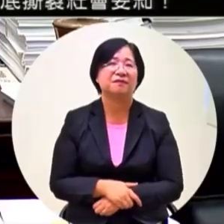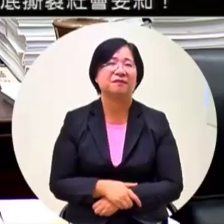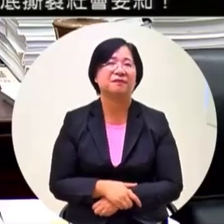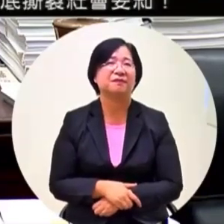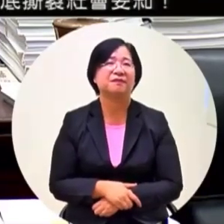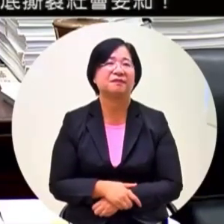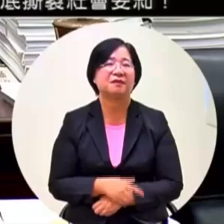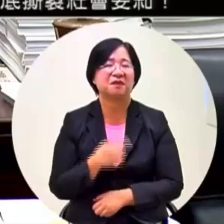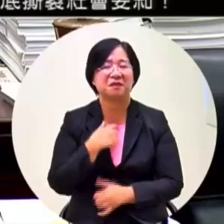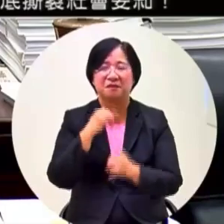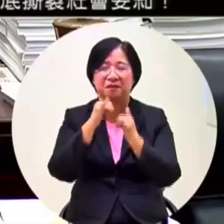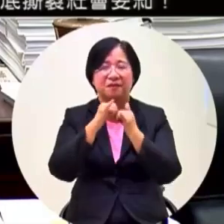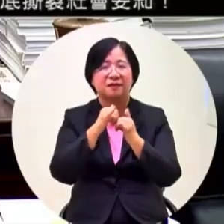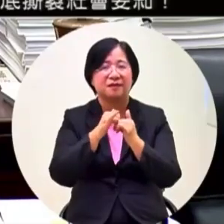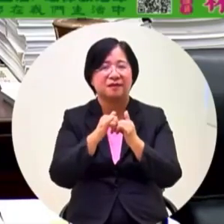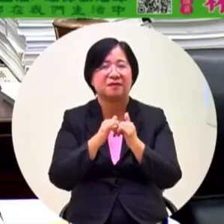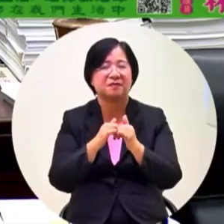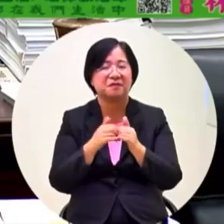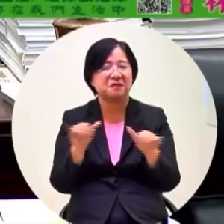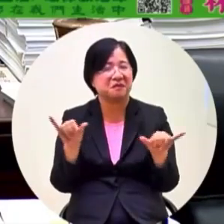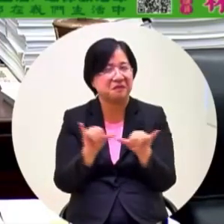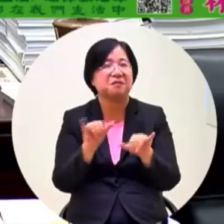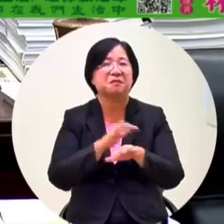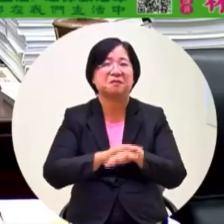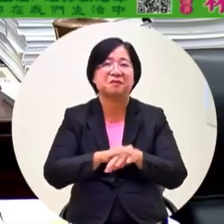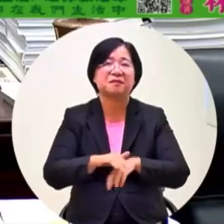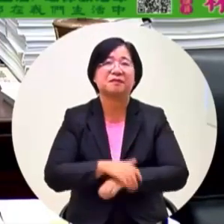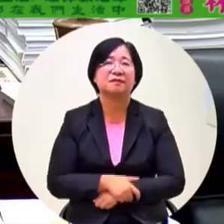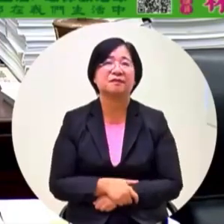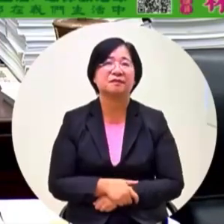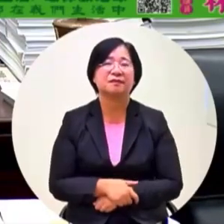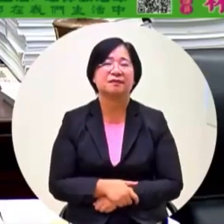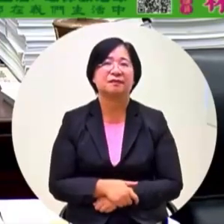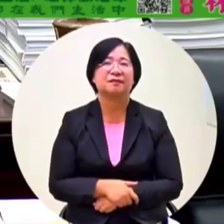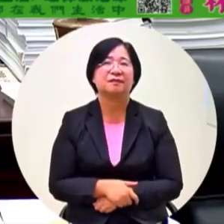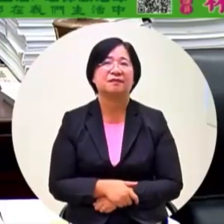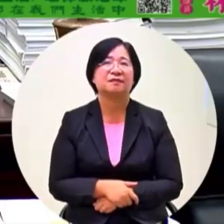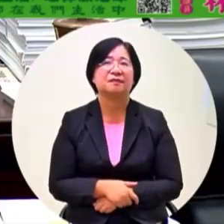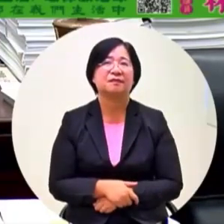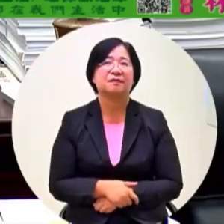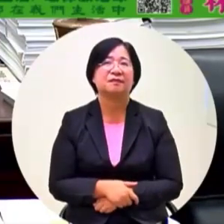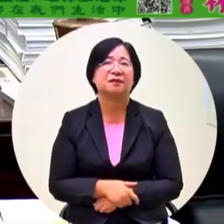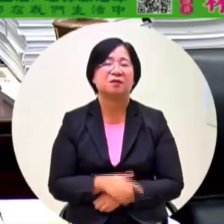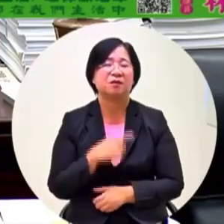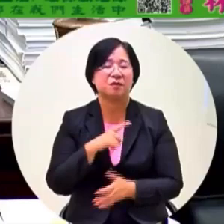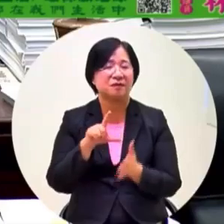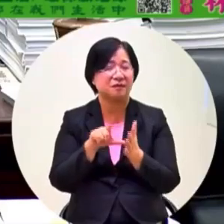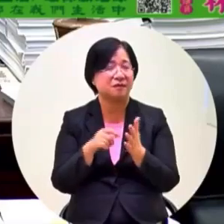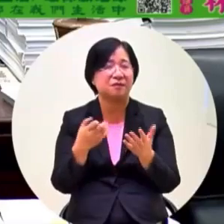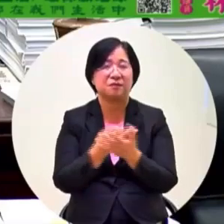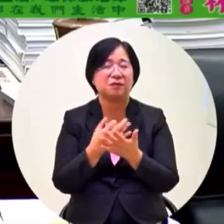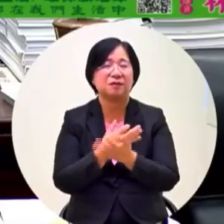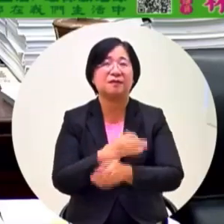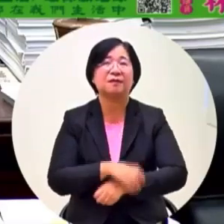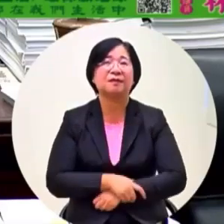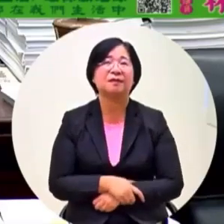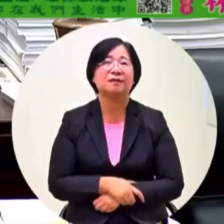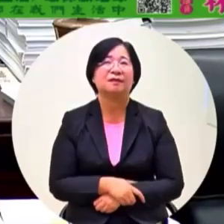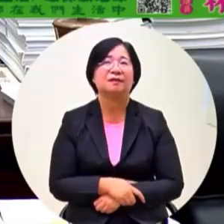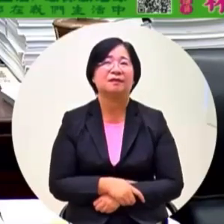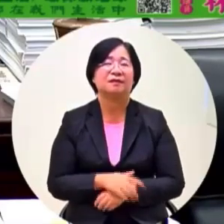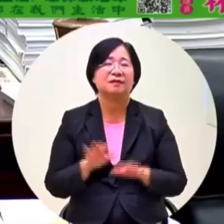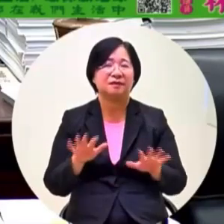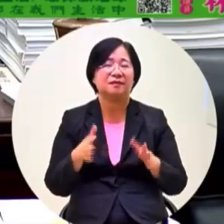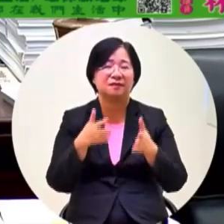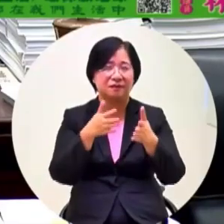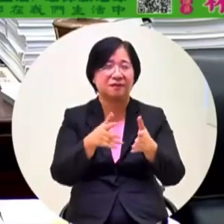会真的会撕裂啊！好，我就今天就针对我没有很多的时间了哈。今天十分